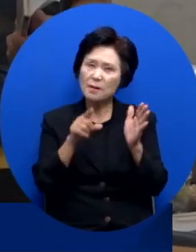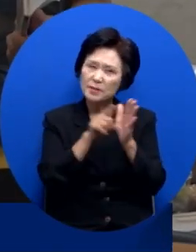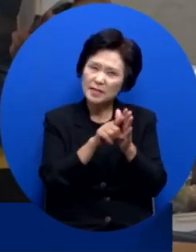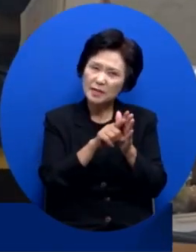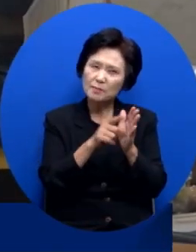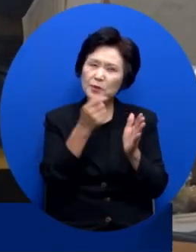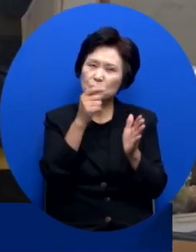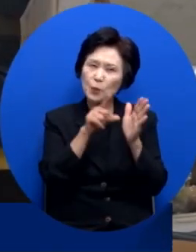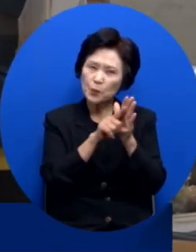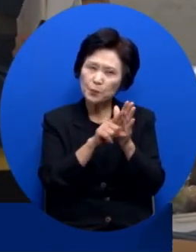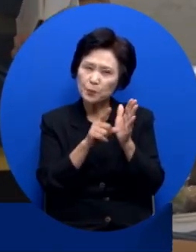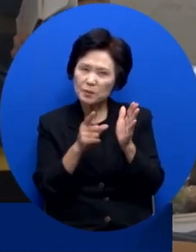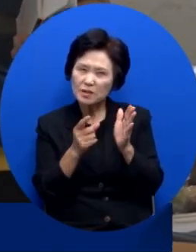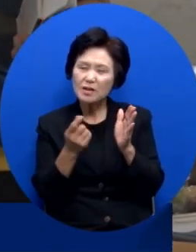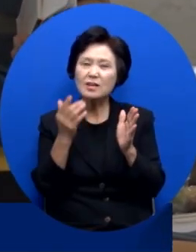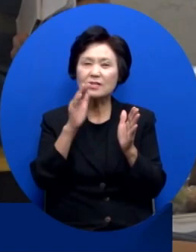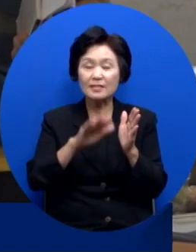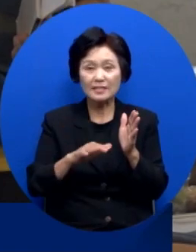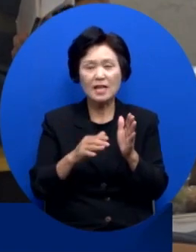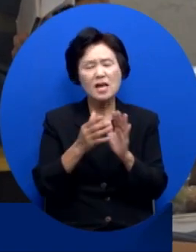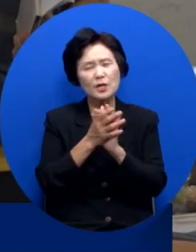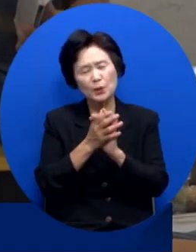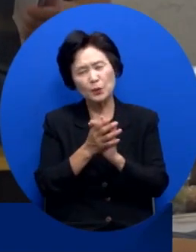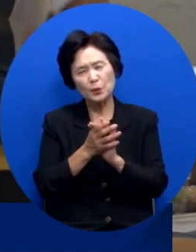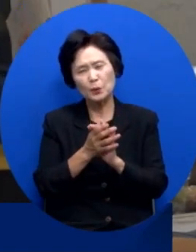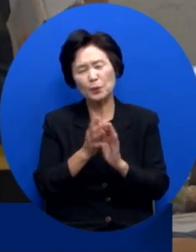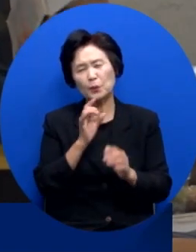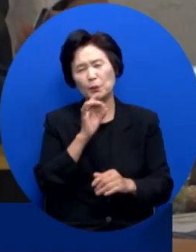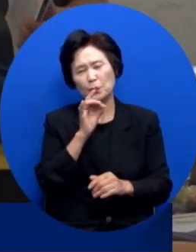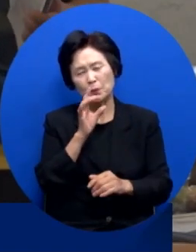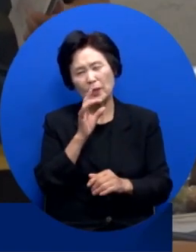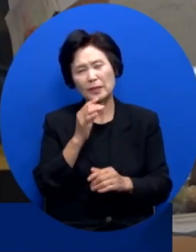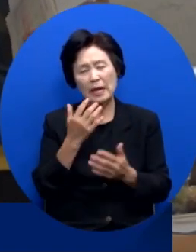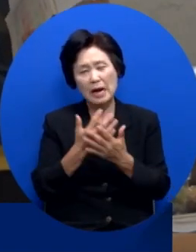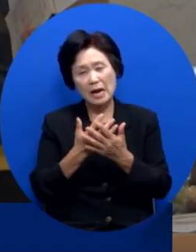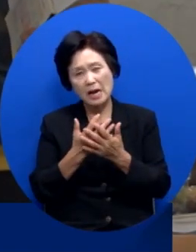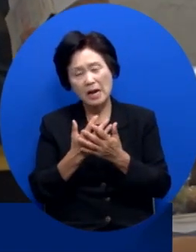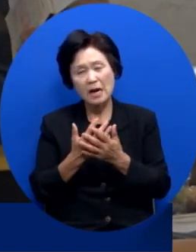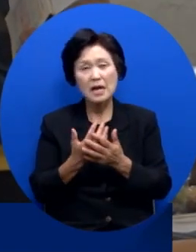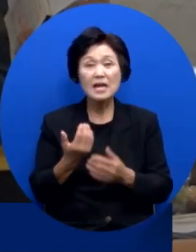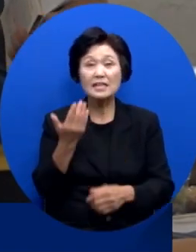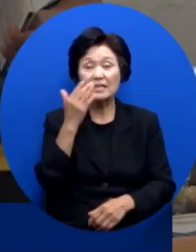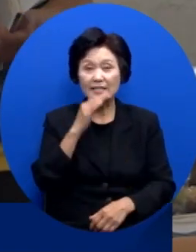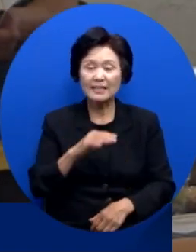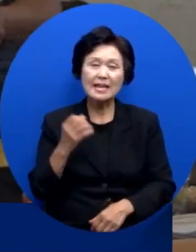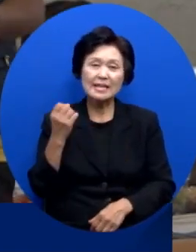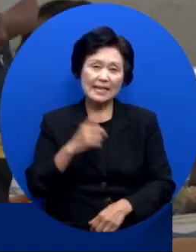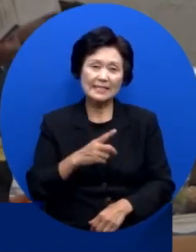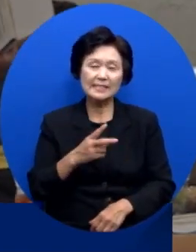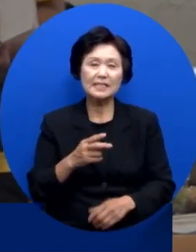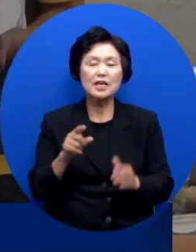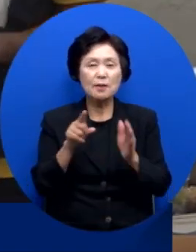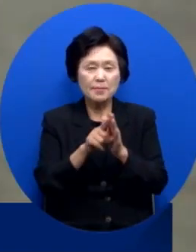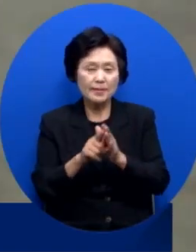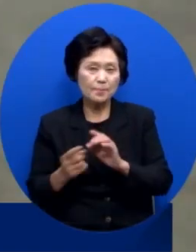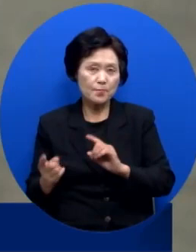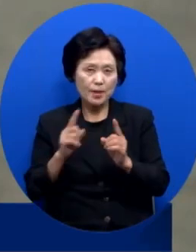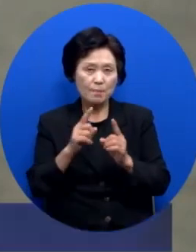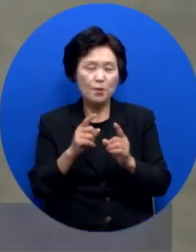해이해지고 기도도 잘 나오지 않아서 이번에 이 수련회를 통해서 신앙에 다시 불을 붙여보고자 나왔습니다.